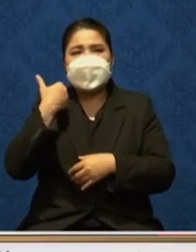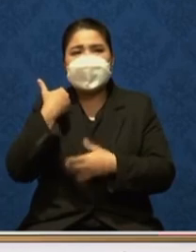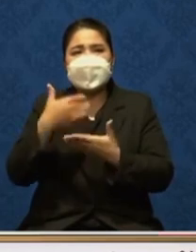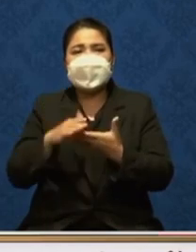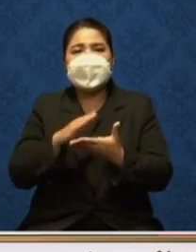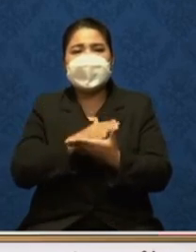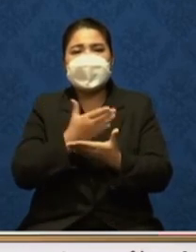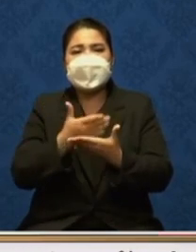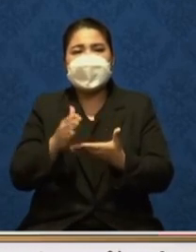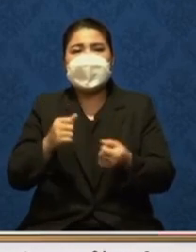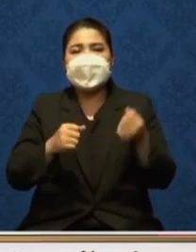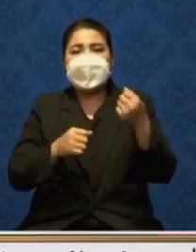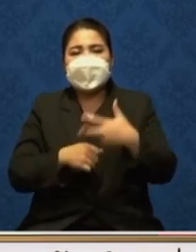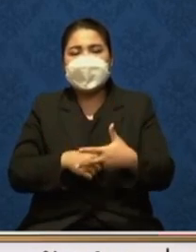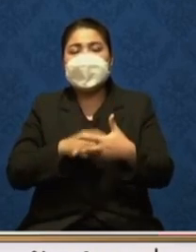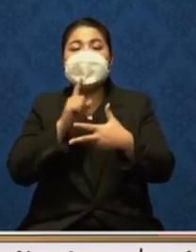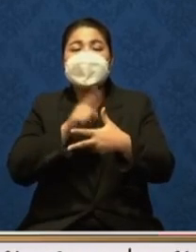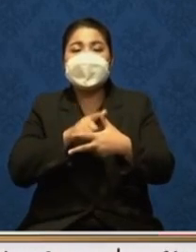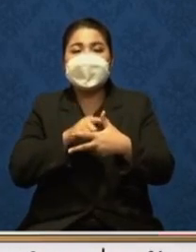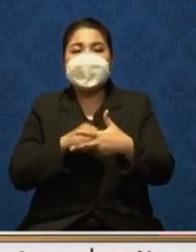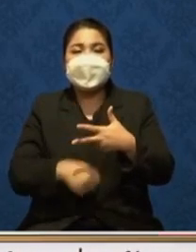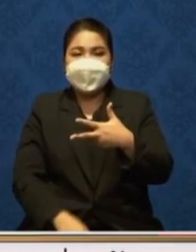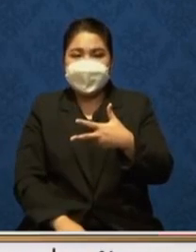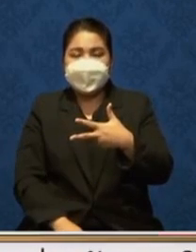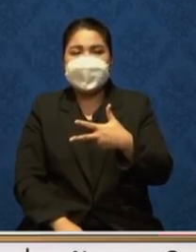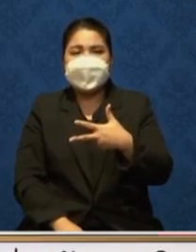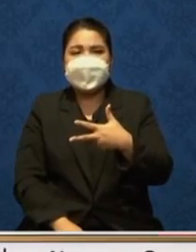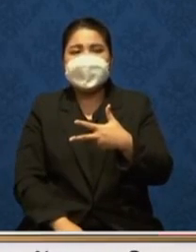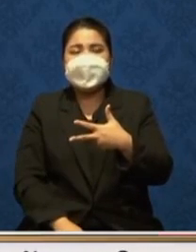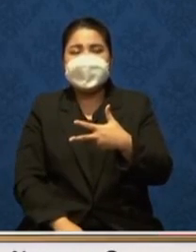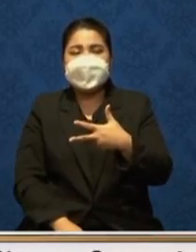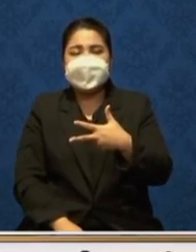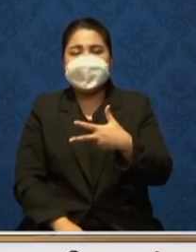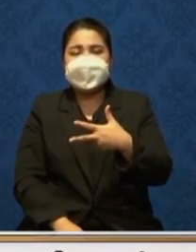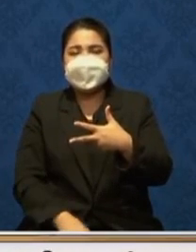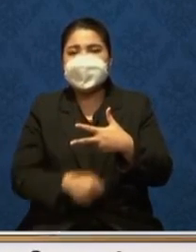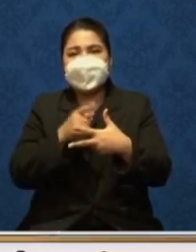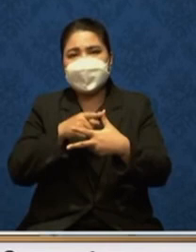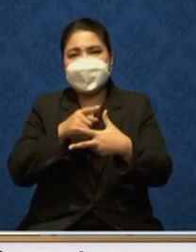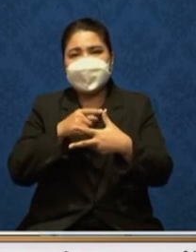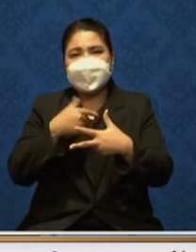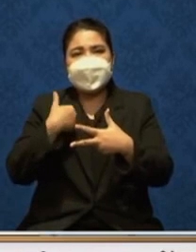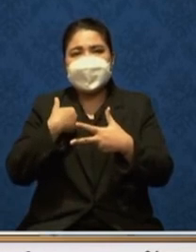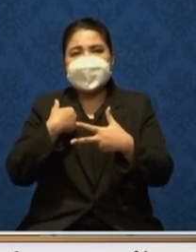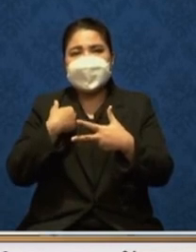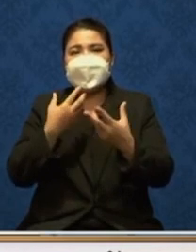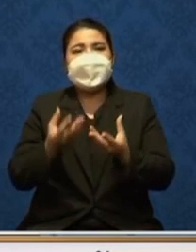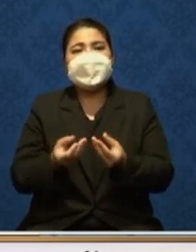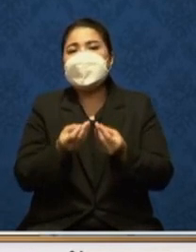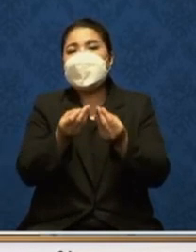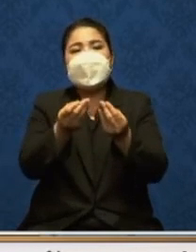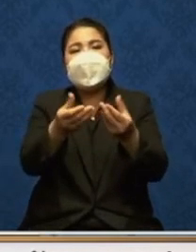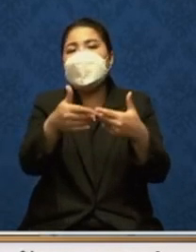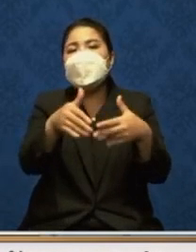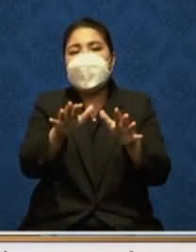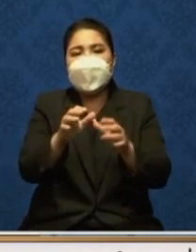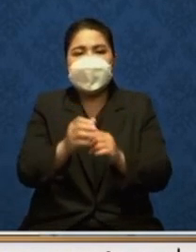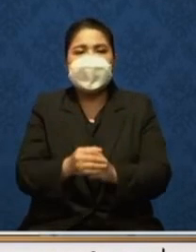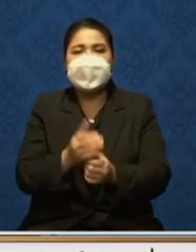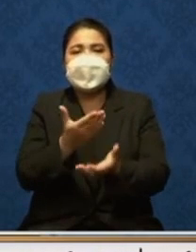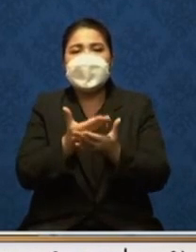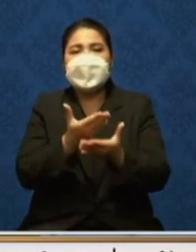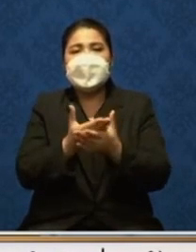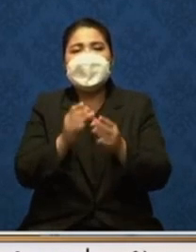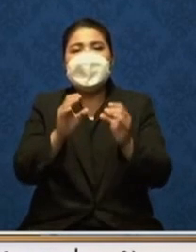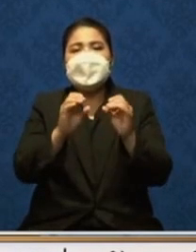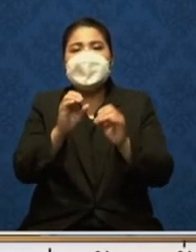เป็แค่กอร์ กรณีใหญ่ๆ เข่านั้นครับขึนหนึ่ครับ เป็นการให้เปล่า การที่ราคาศูย์บาทถ